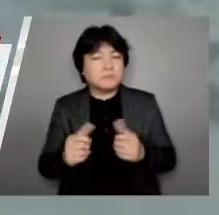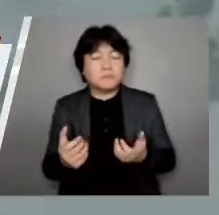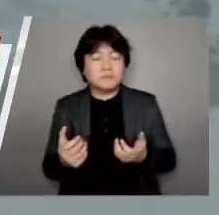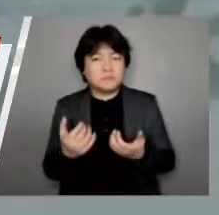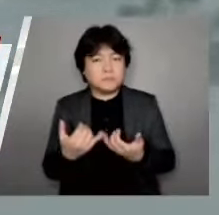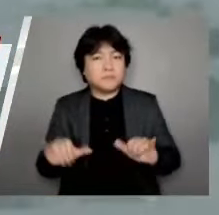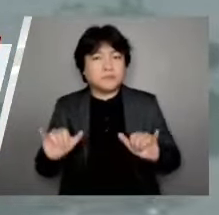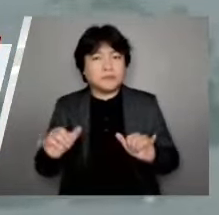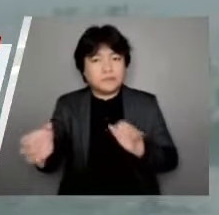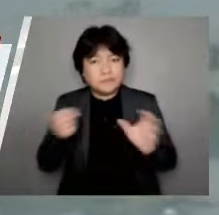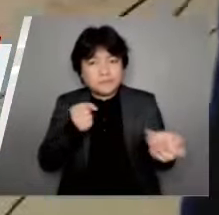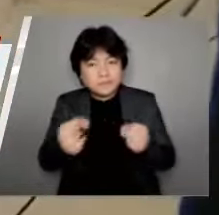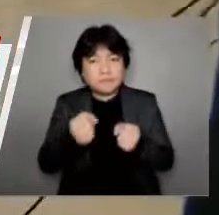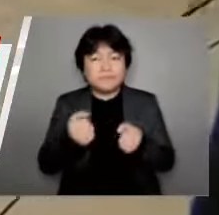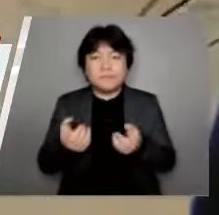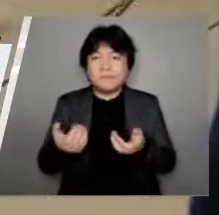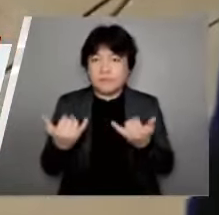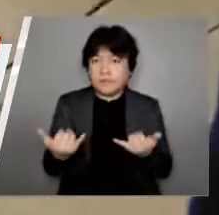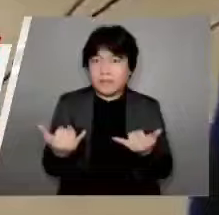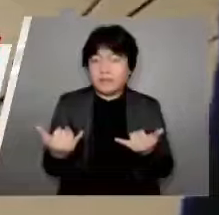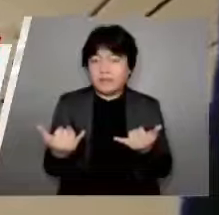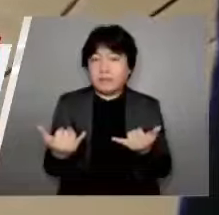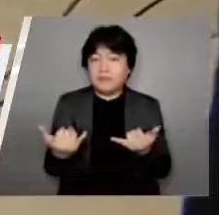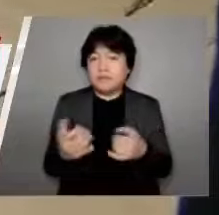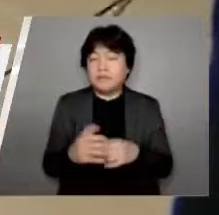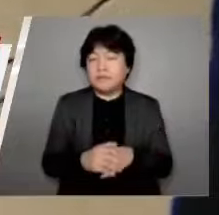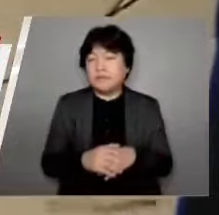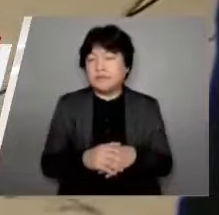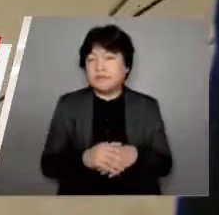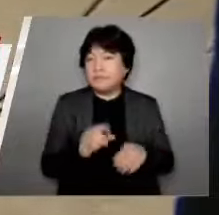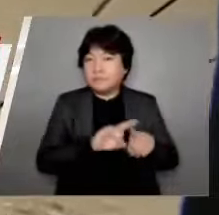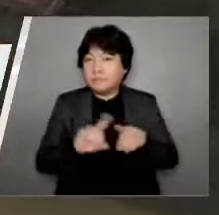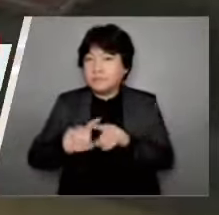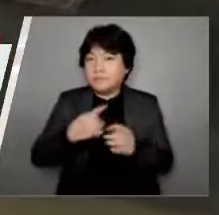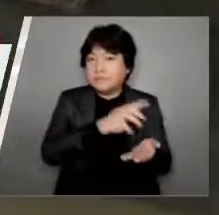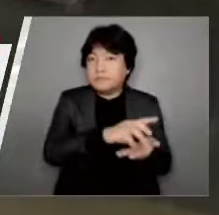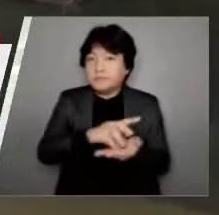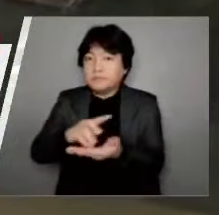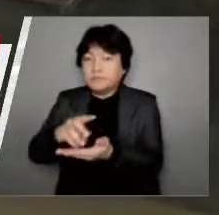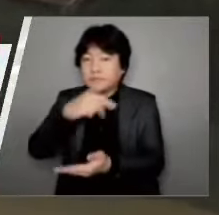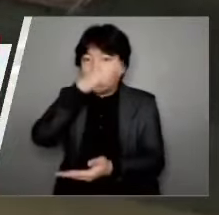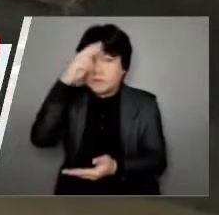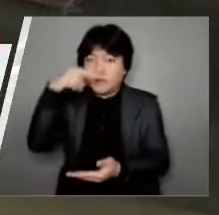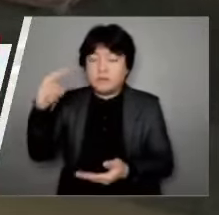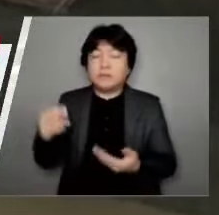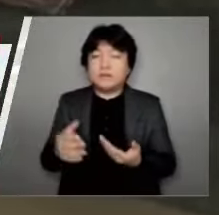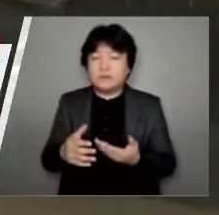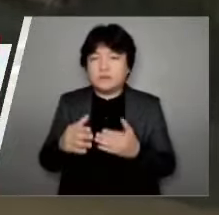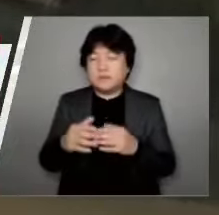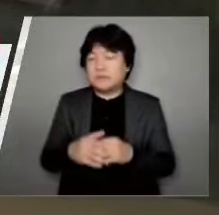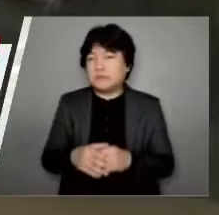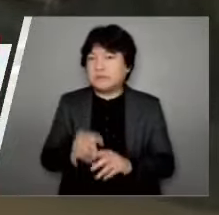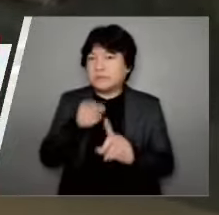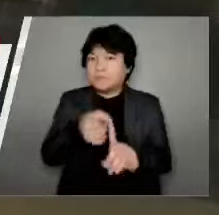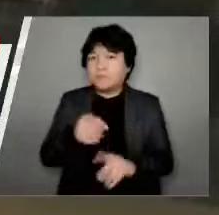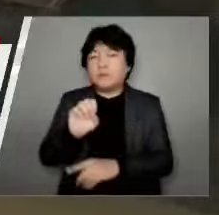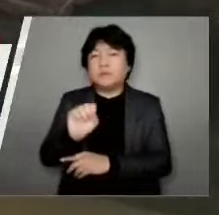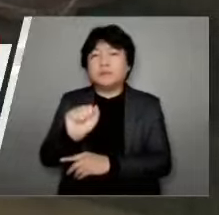rescue operations sa iba't ibang lugar sa ating lalawigan. Particularly sa San Mateo,